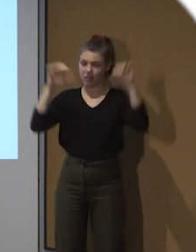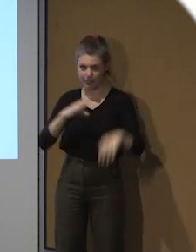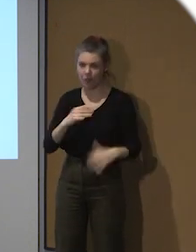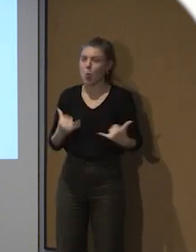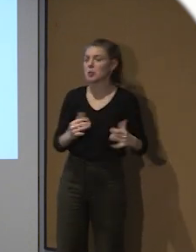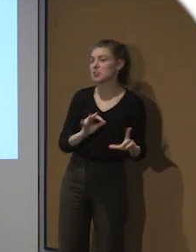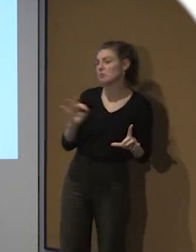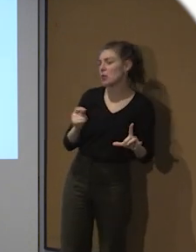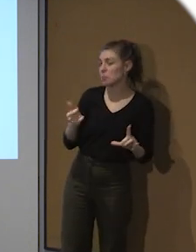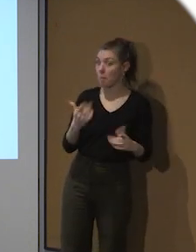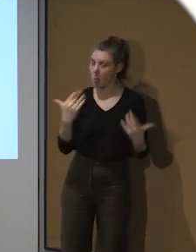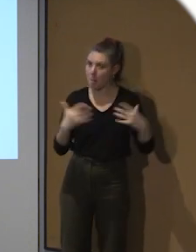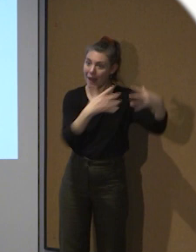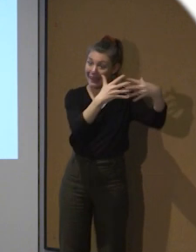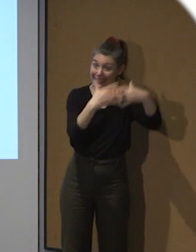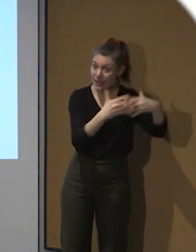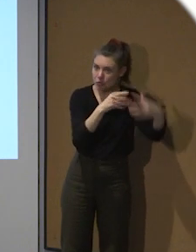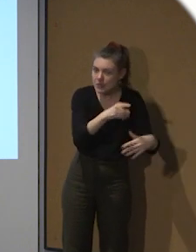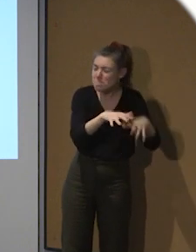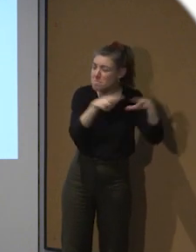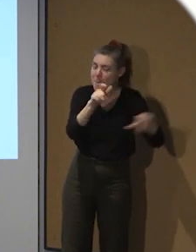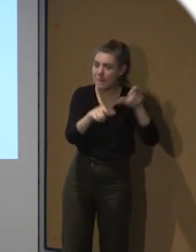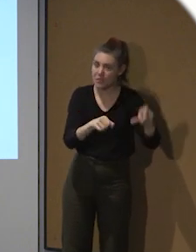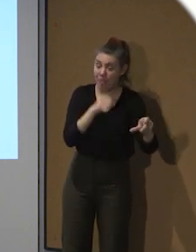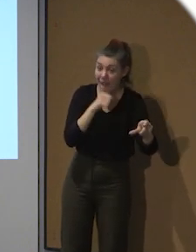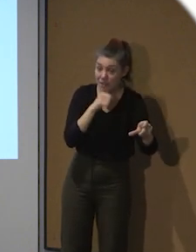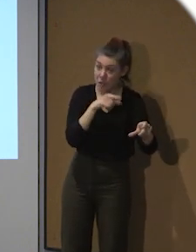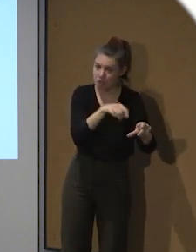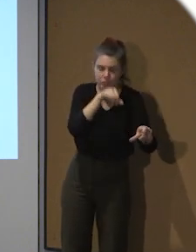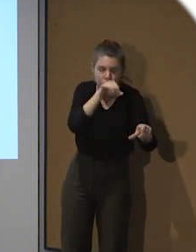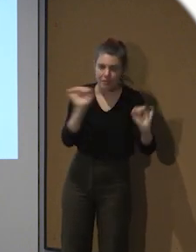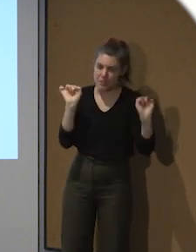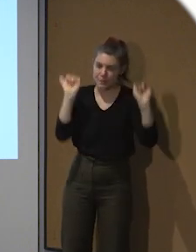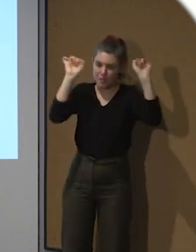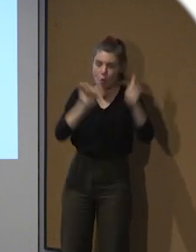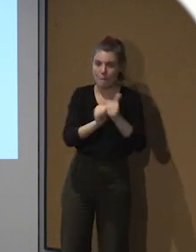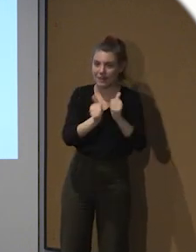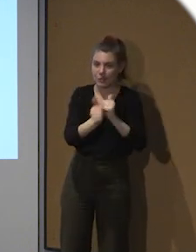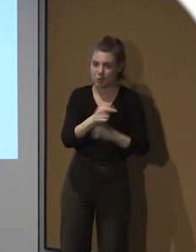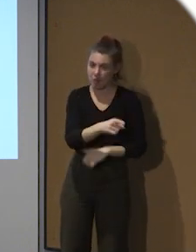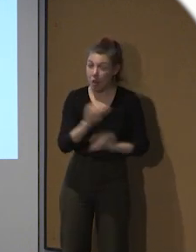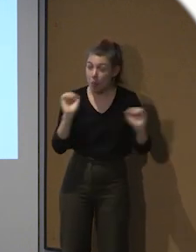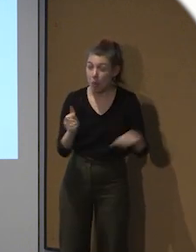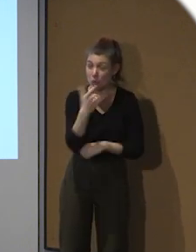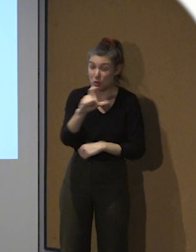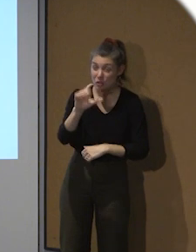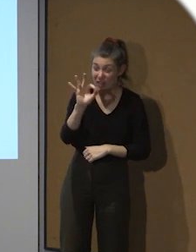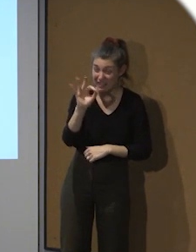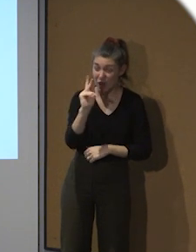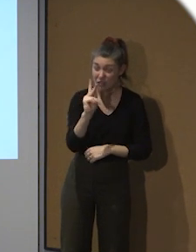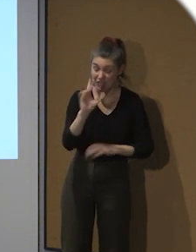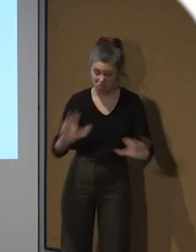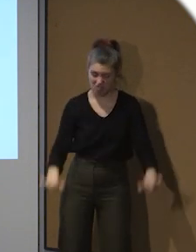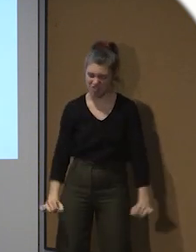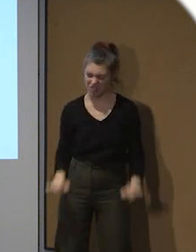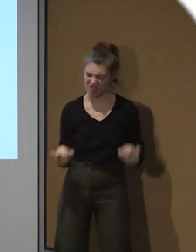évidemment, aux États-Unis, par exemple, on a des haltérophiles en catégorie senior qui soulèvent du 250 en soulevé de terre. Senior,